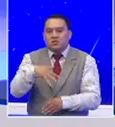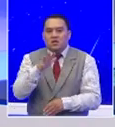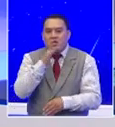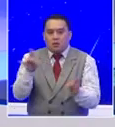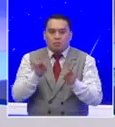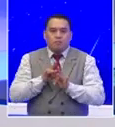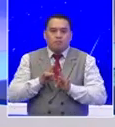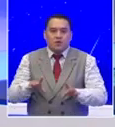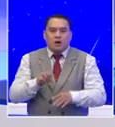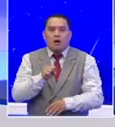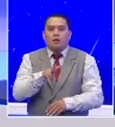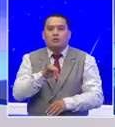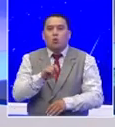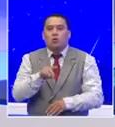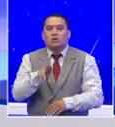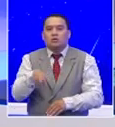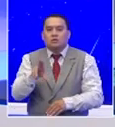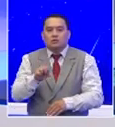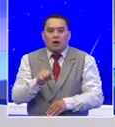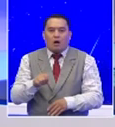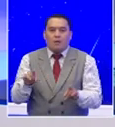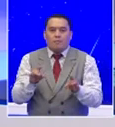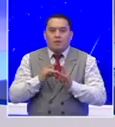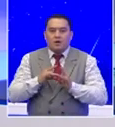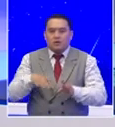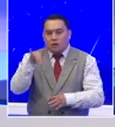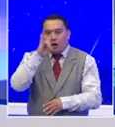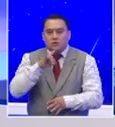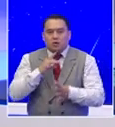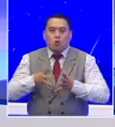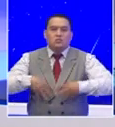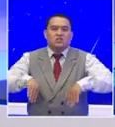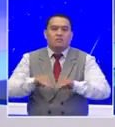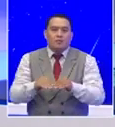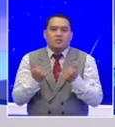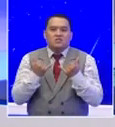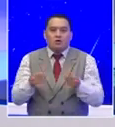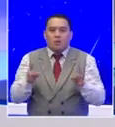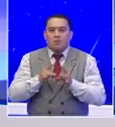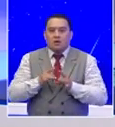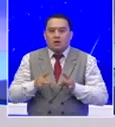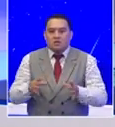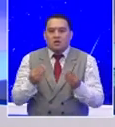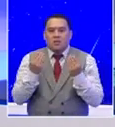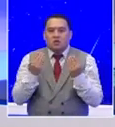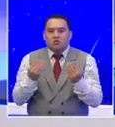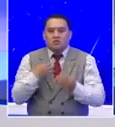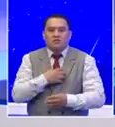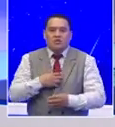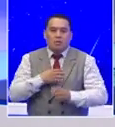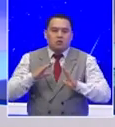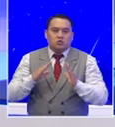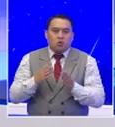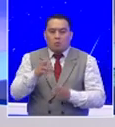750-летний юбилей со дня образования Алтын-Орды отмечает в этом году казахстанское общество. В рамках празднования значимого